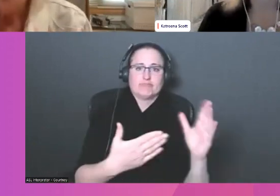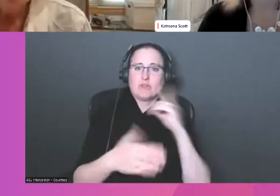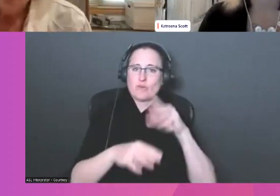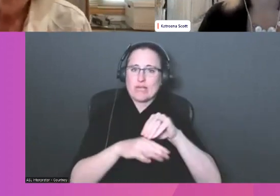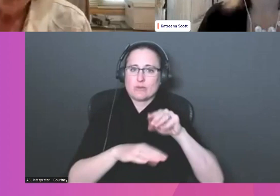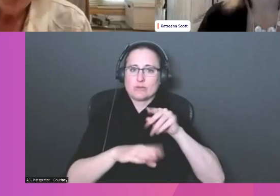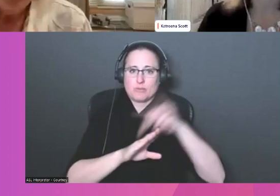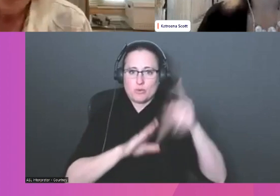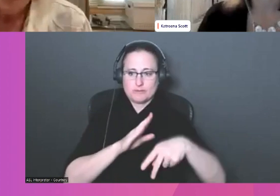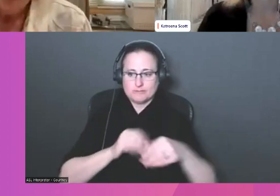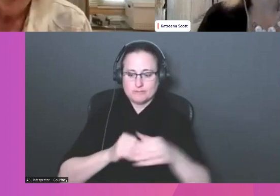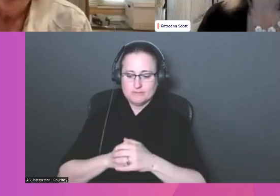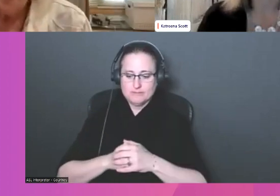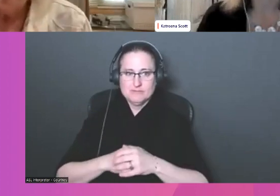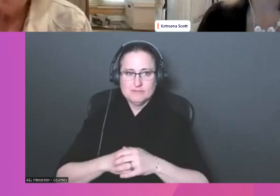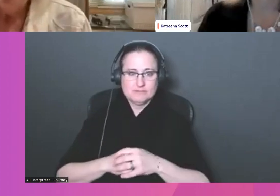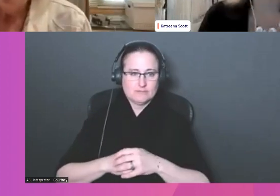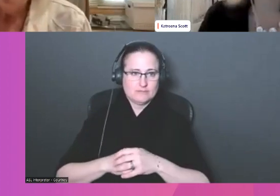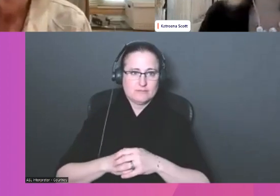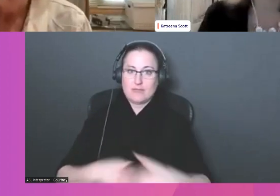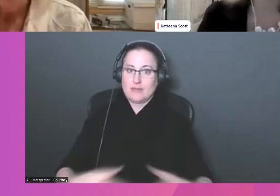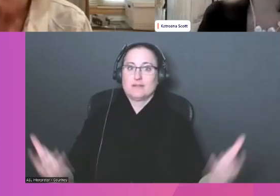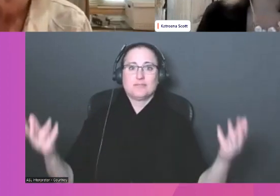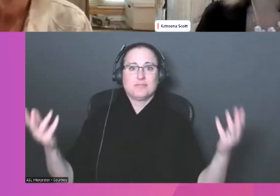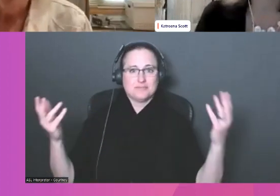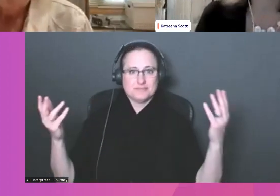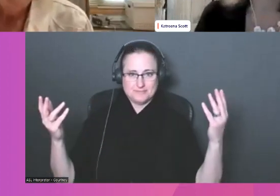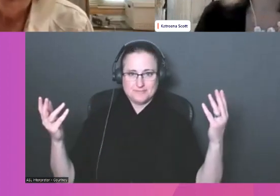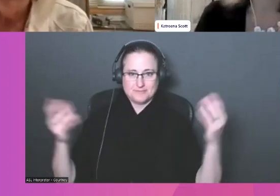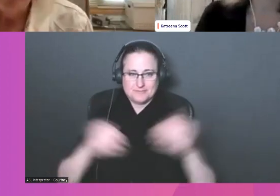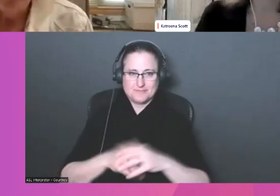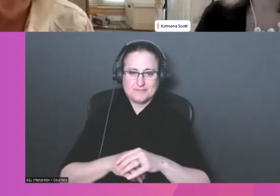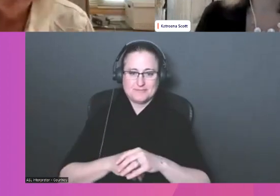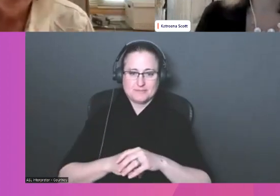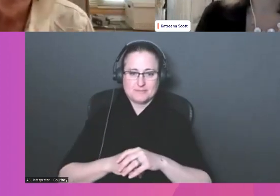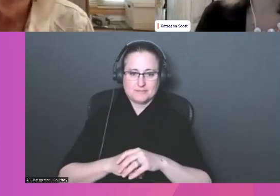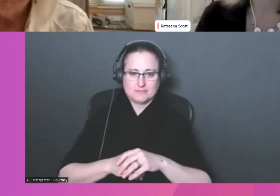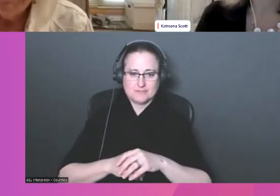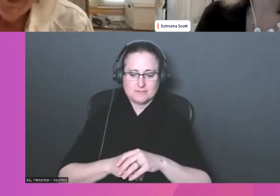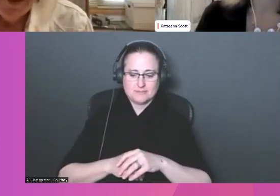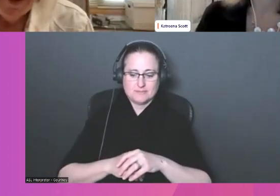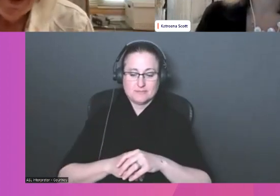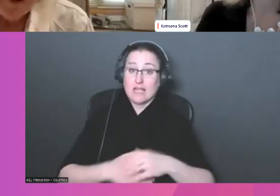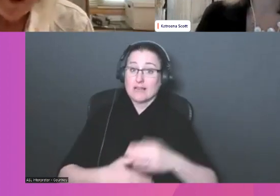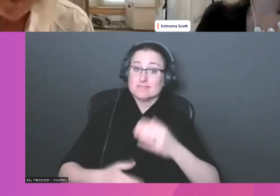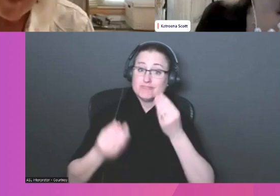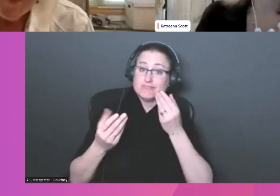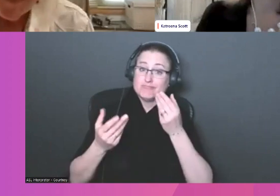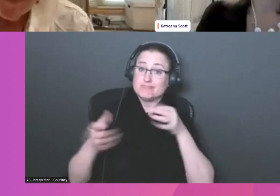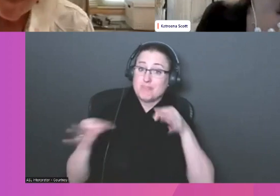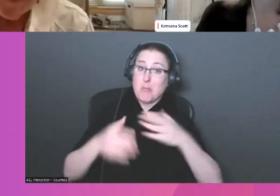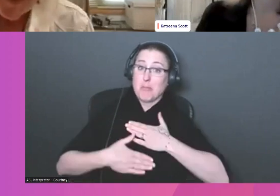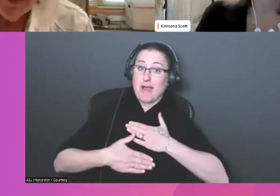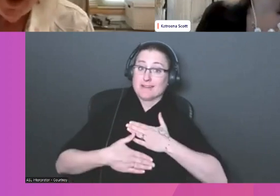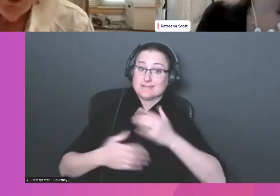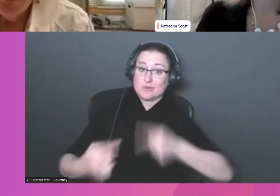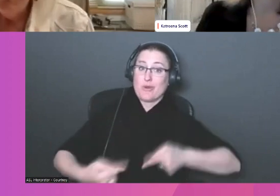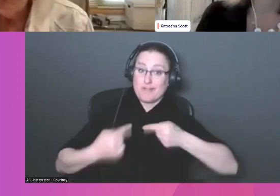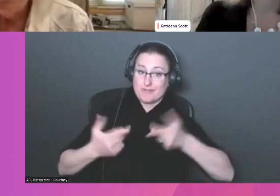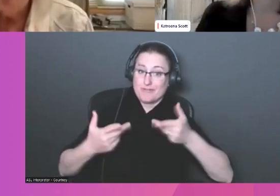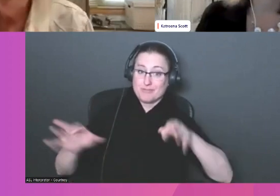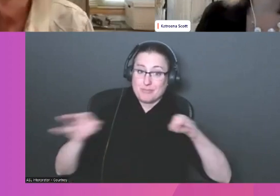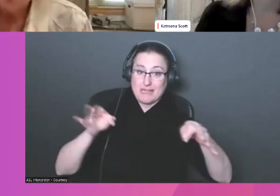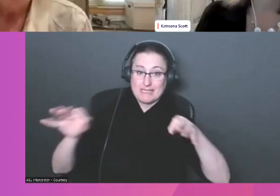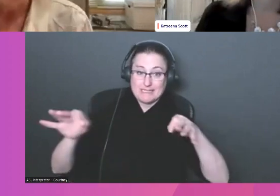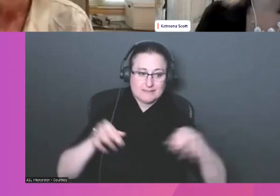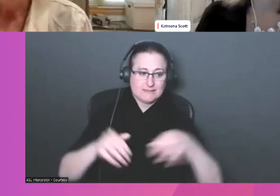améliorer l'évaluation de l'AVC dans les programmes de psychologie, par exemple? Bon, je vous ai parlé de mes difficultés à